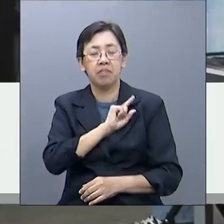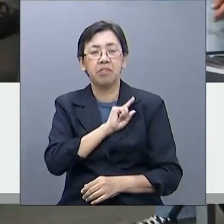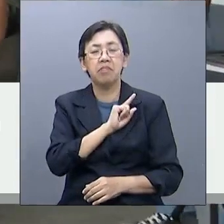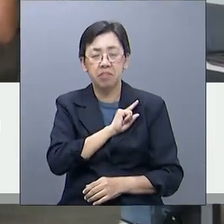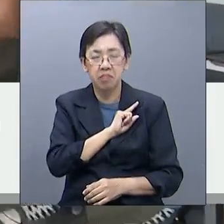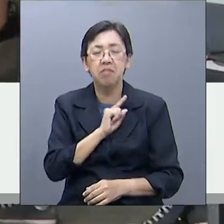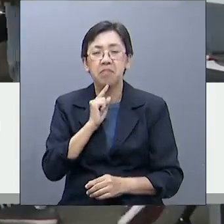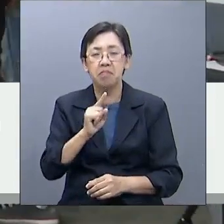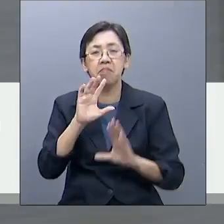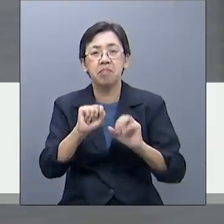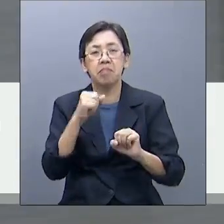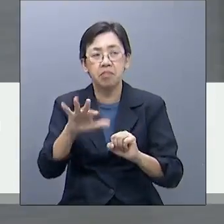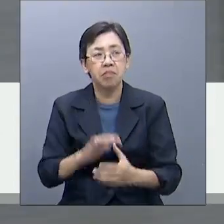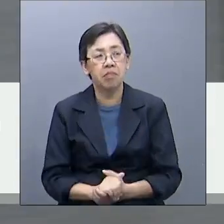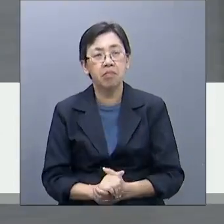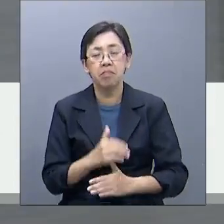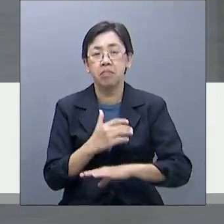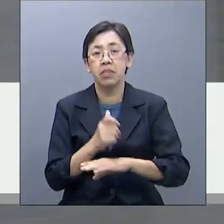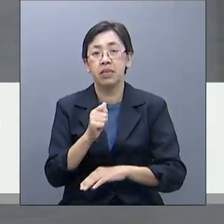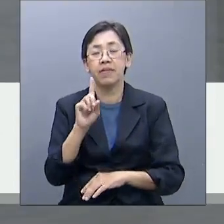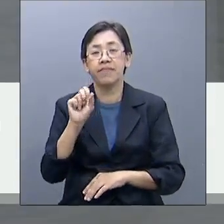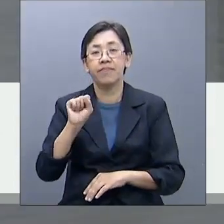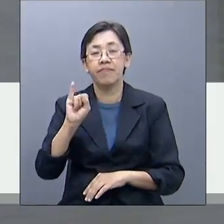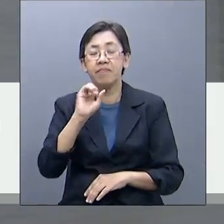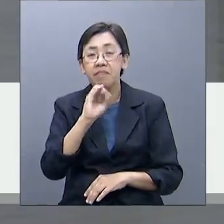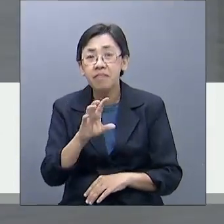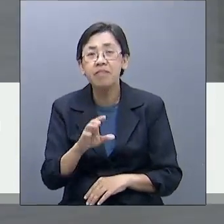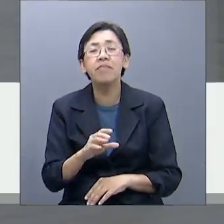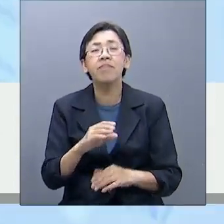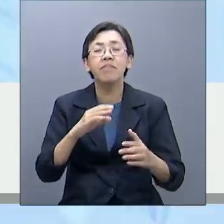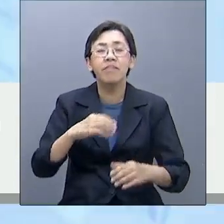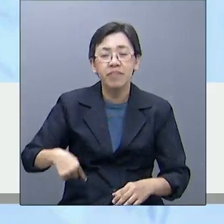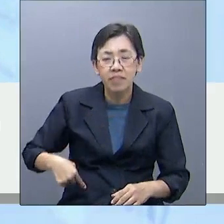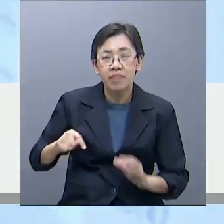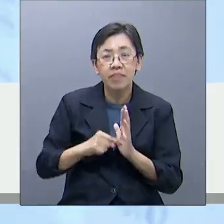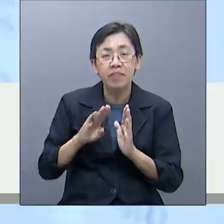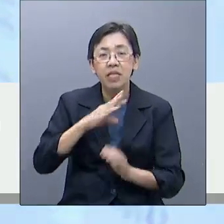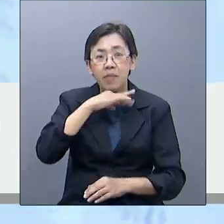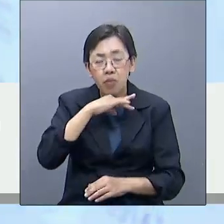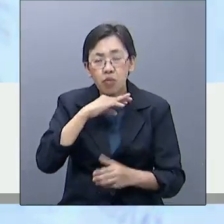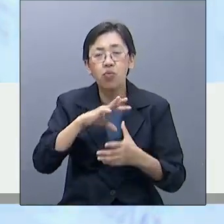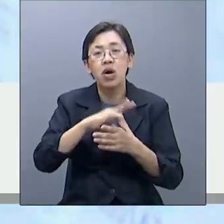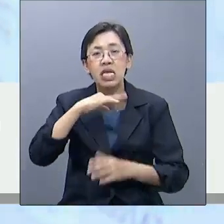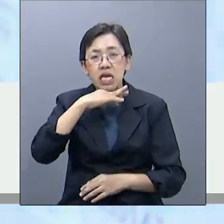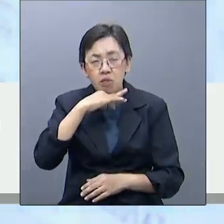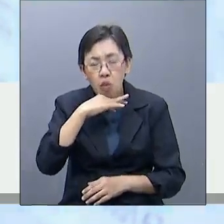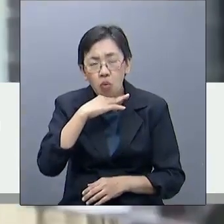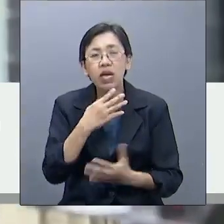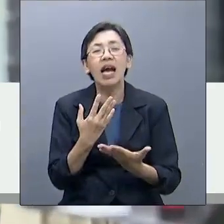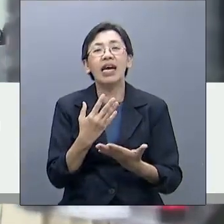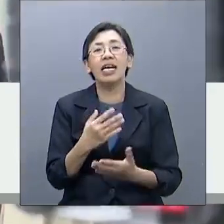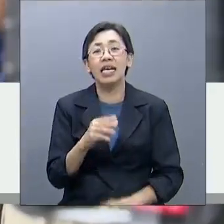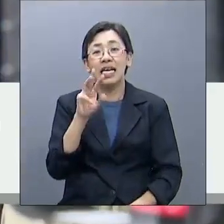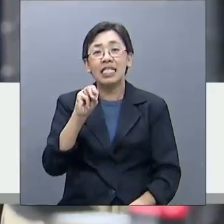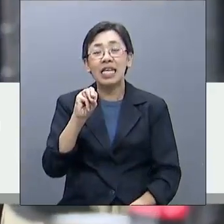ะอธิบดี DSI ระบุว่านอกจากสินค้าประเภทตับหมูยังไปพบประเภทเนื้อหมูด้วยนะคะที่สยามแมคโ